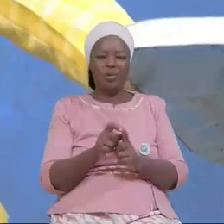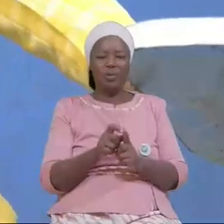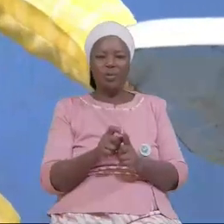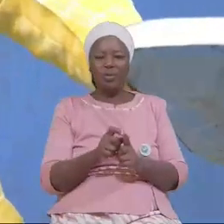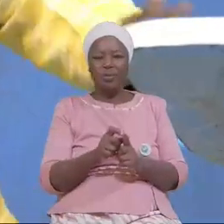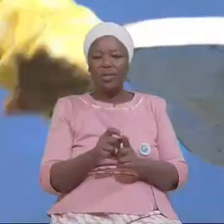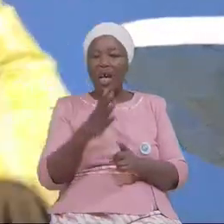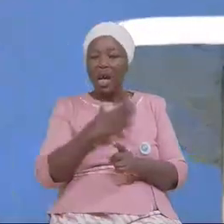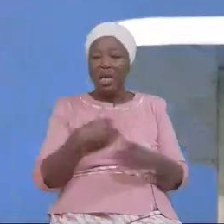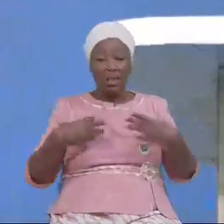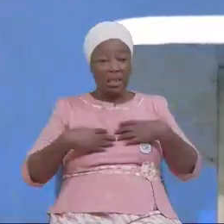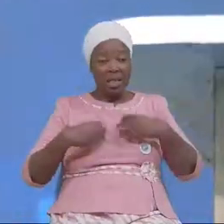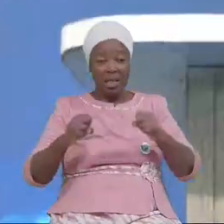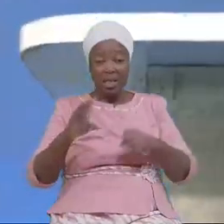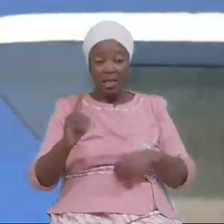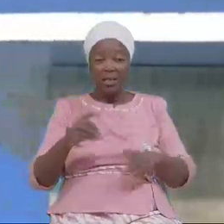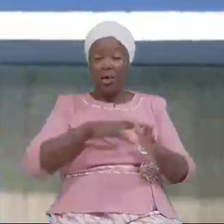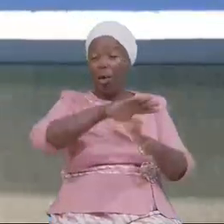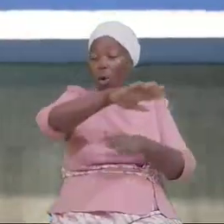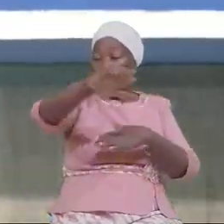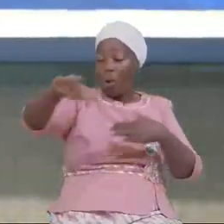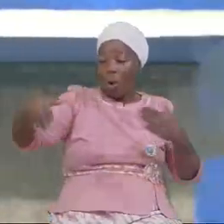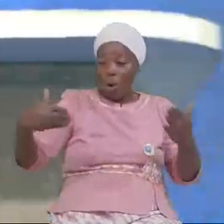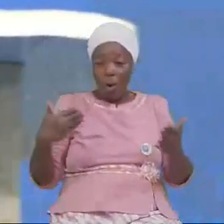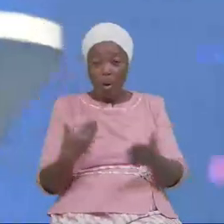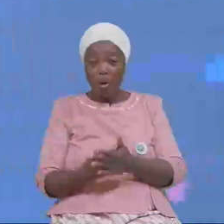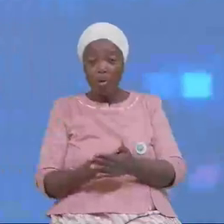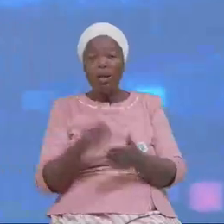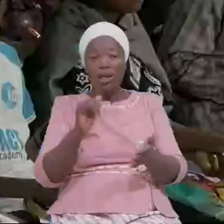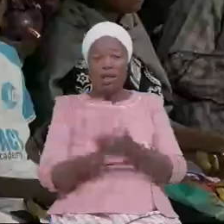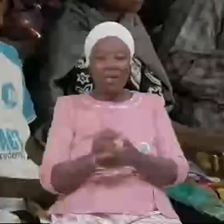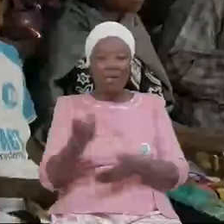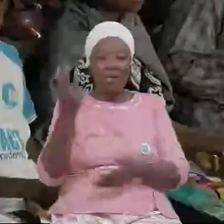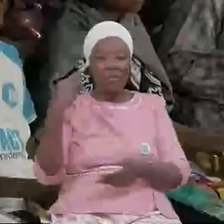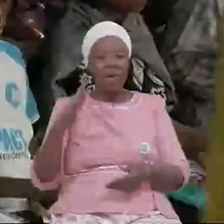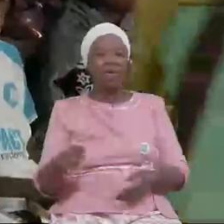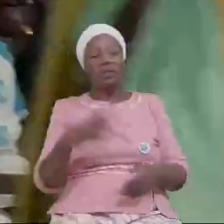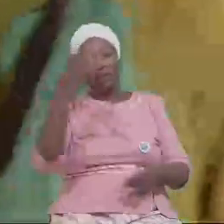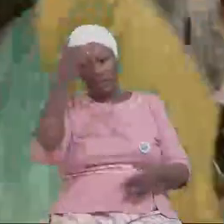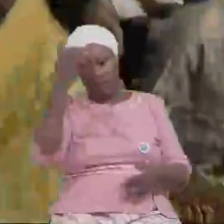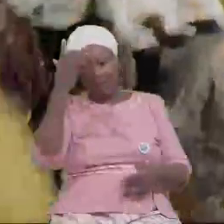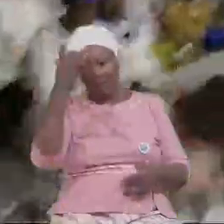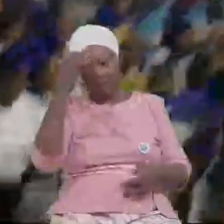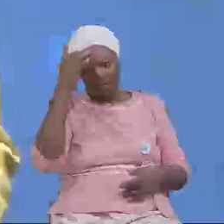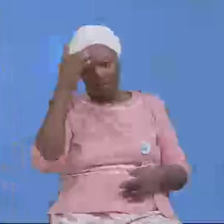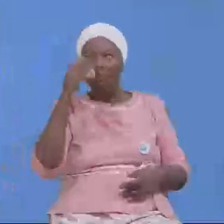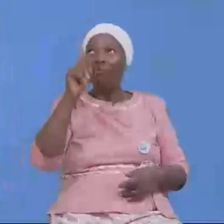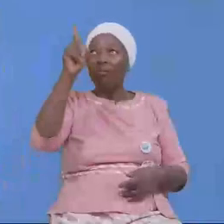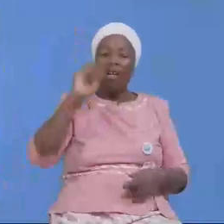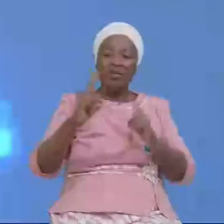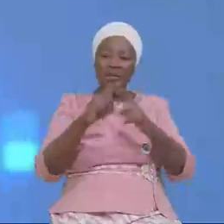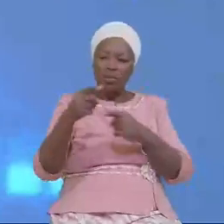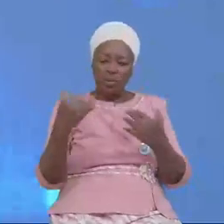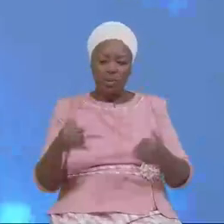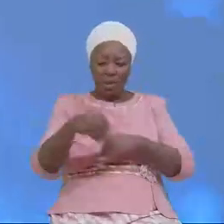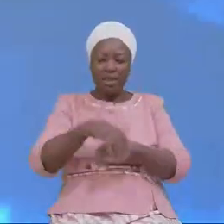il guérit tous les malades. Il va s'adresser à vous ce soir. Il